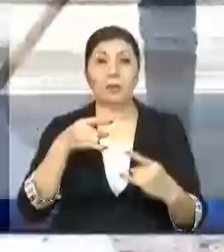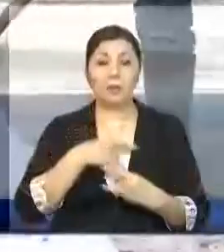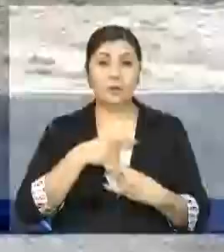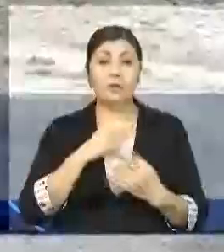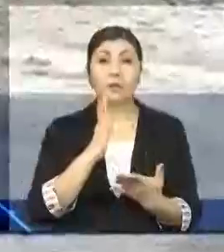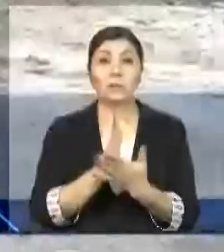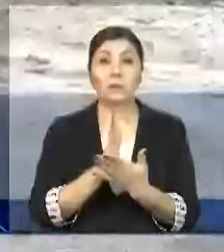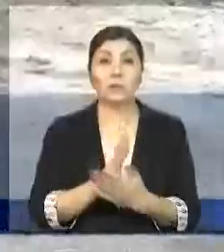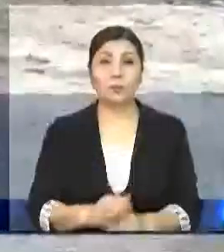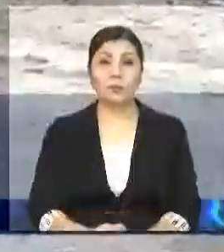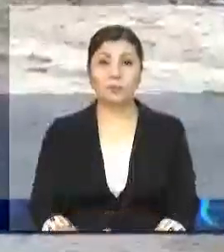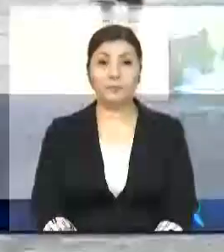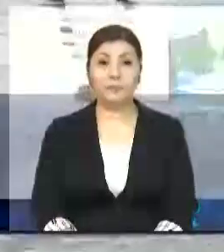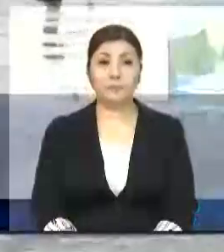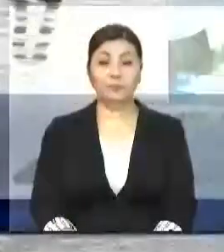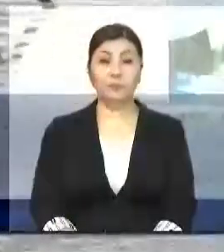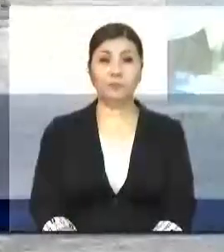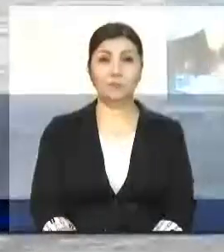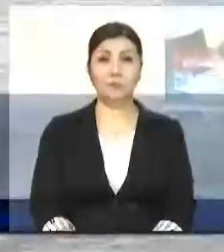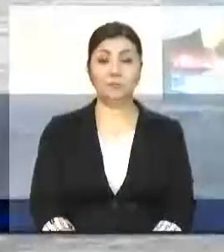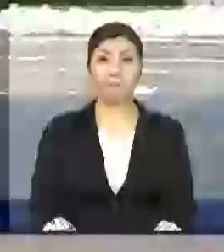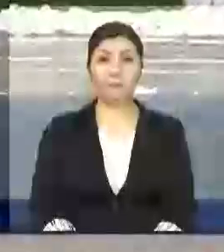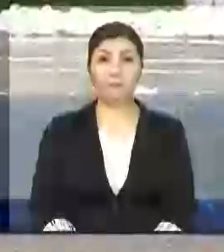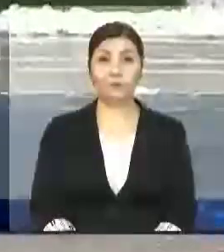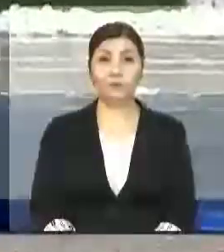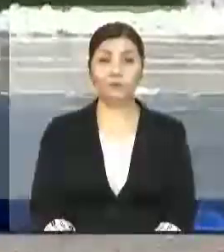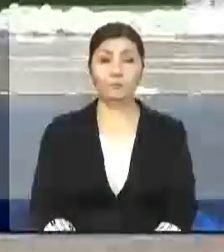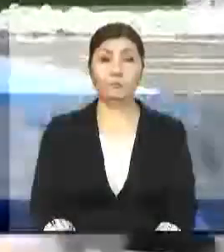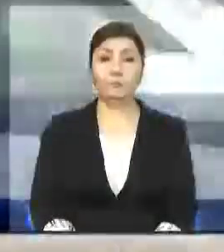кешекпен қамтылған. Гүлдана Байқызы, Эльмира Көшекбай, Досжан Жасұлан, Ақтөбе телеарнасы.